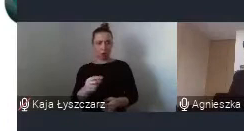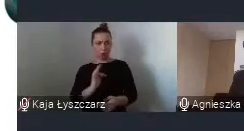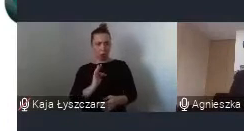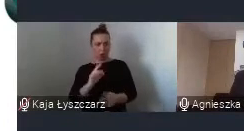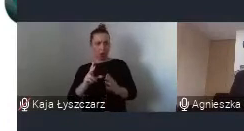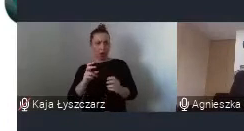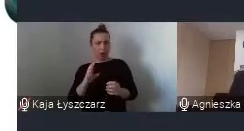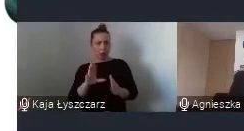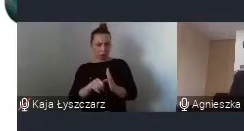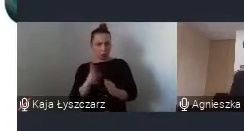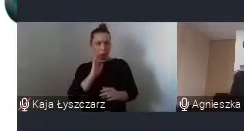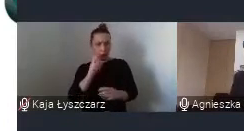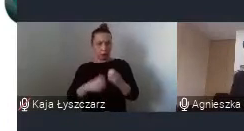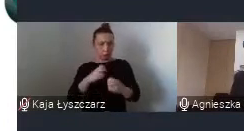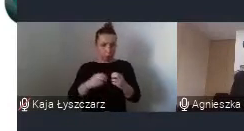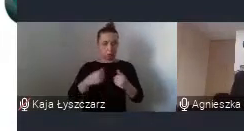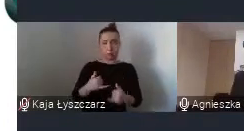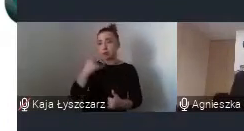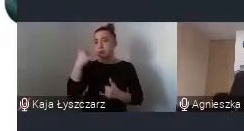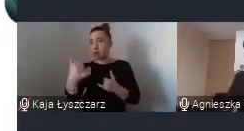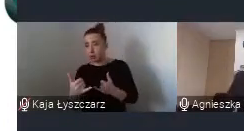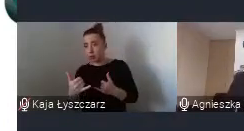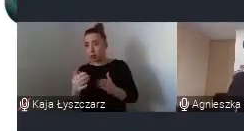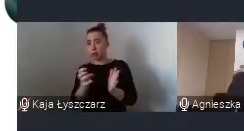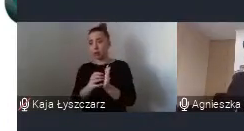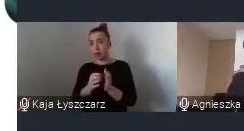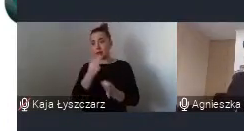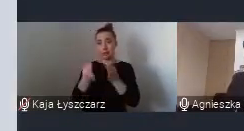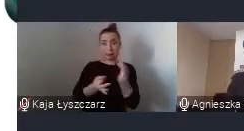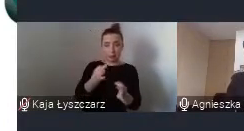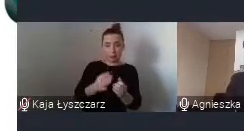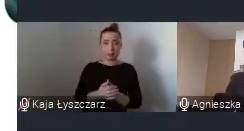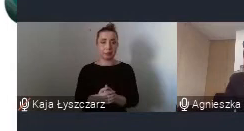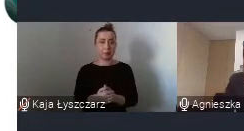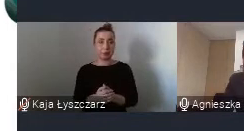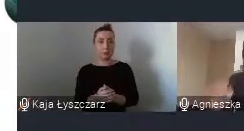z tym innym miastem skontaktować i zaczerpnąć wiedzy.